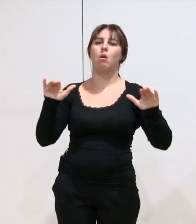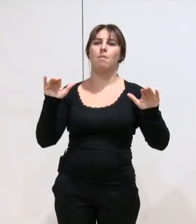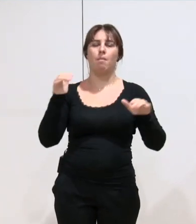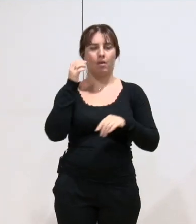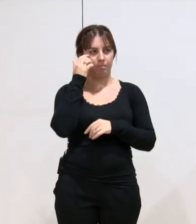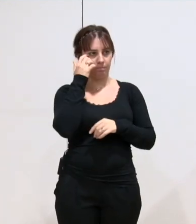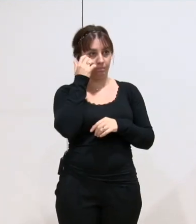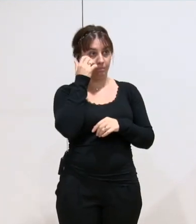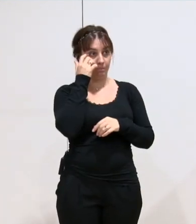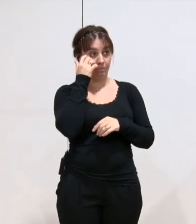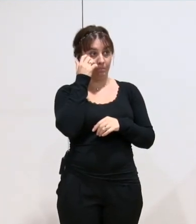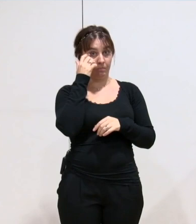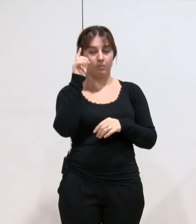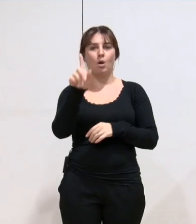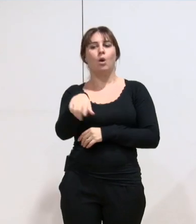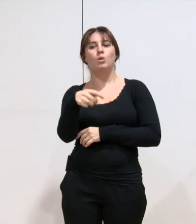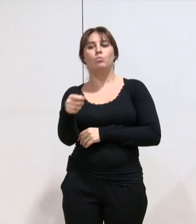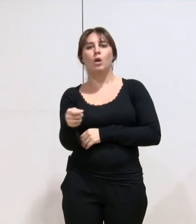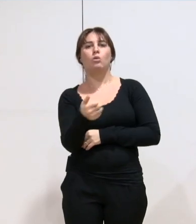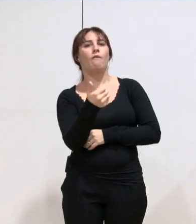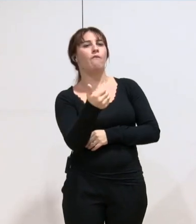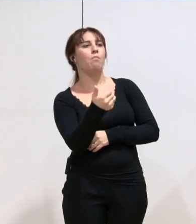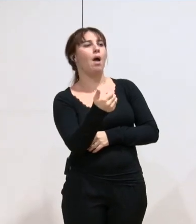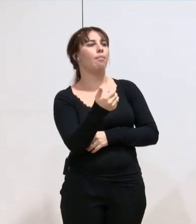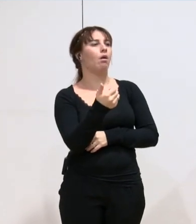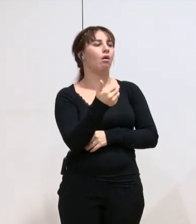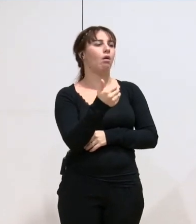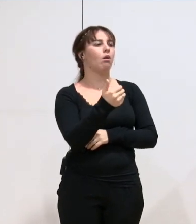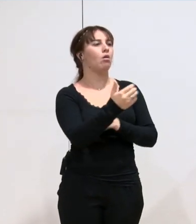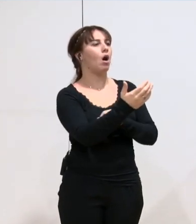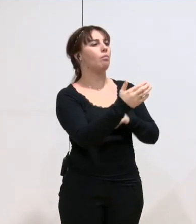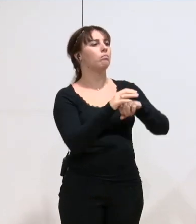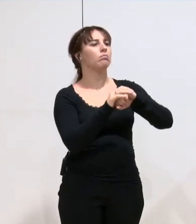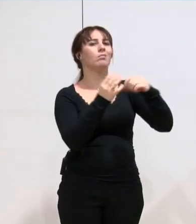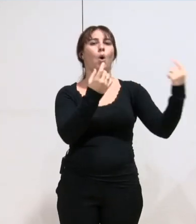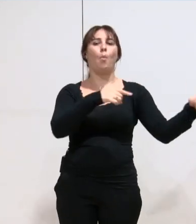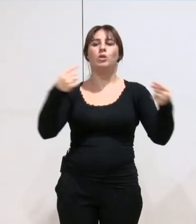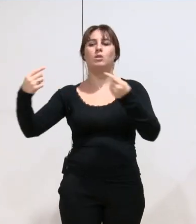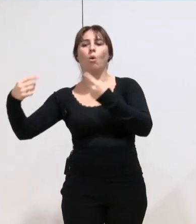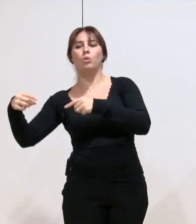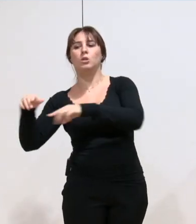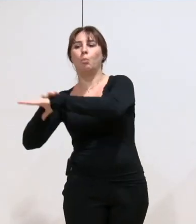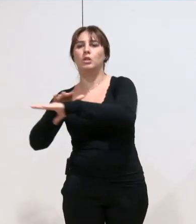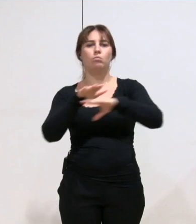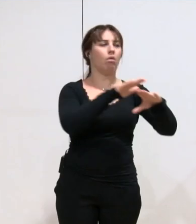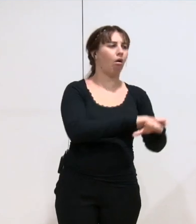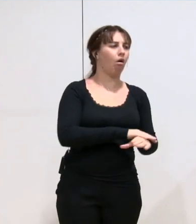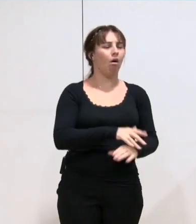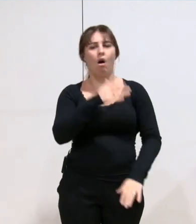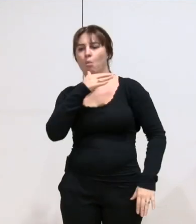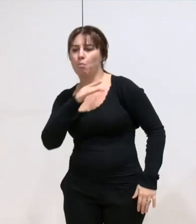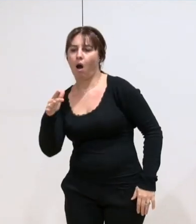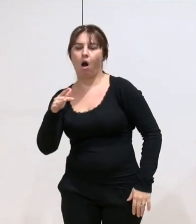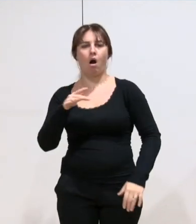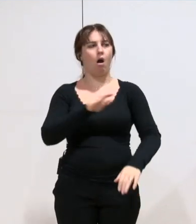pouvez considérer que par définition, les propos de vos oppositions sont illégitimes, sont